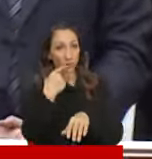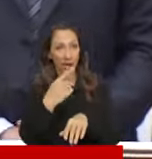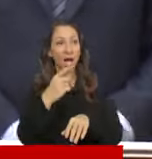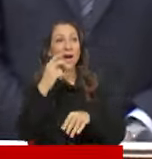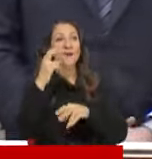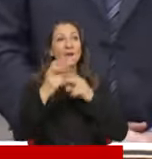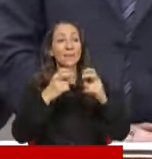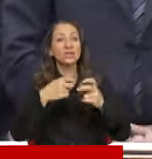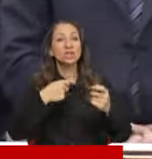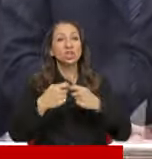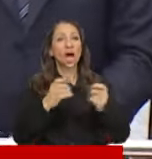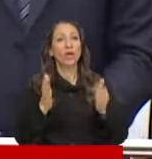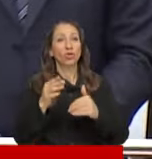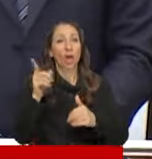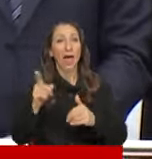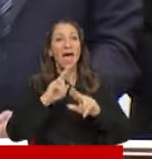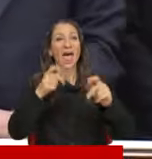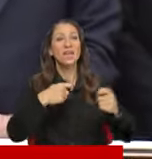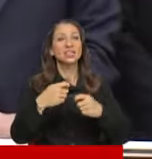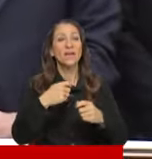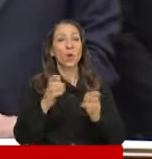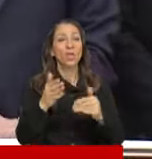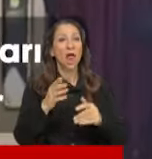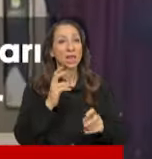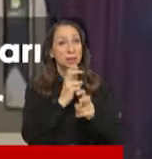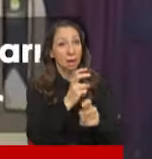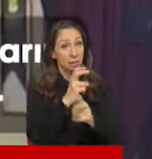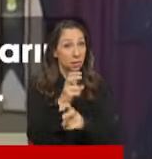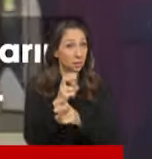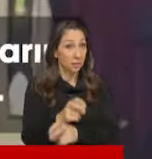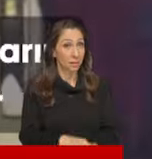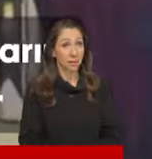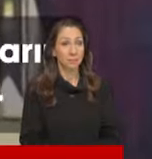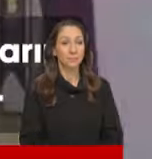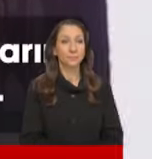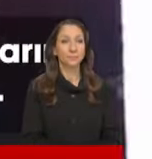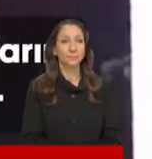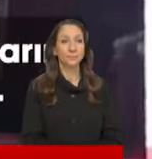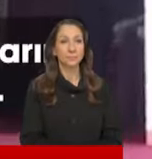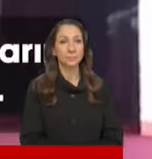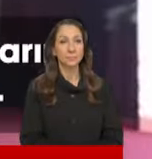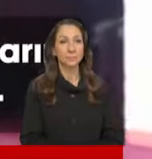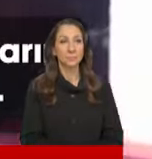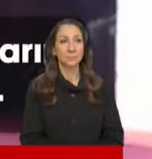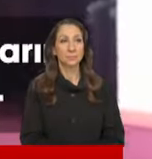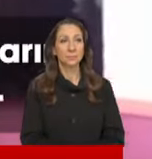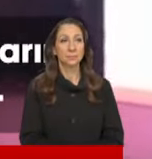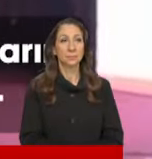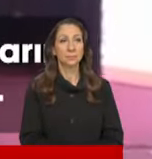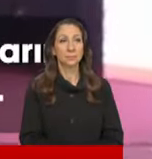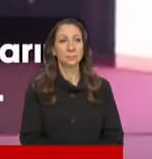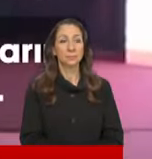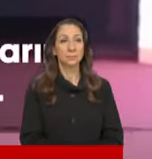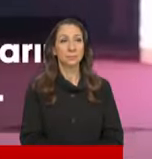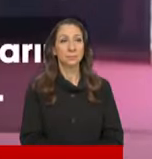de odalarını esnaf odalarını tehdit etmiş iş adamlarına sesleniyorum Cuma gına kadar tavırlarını